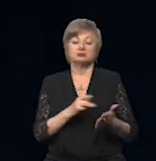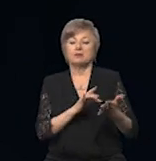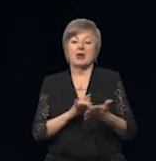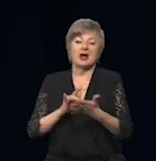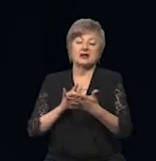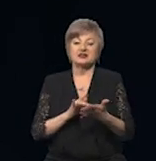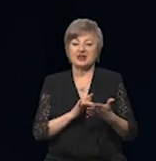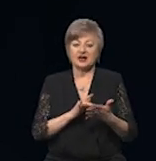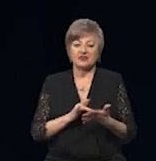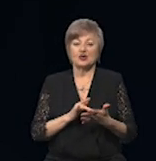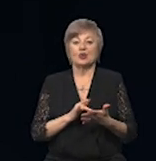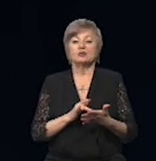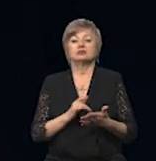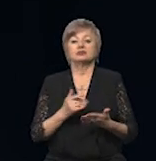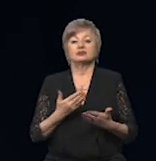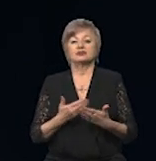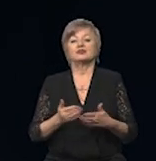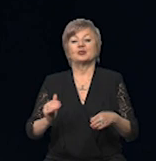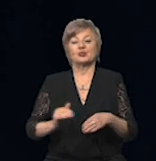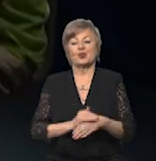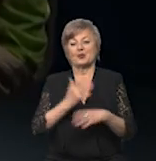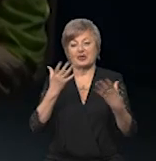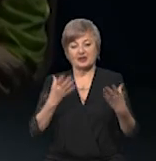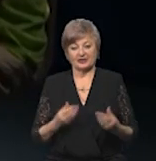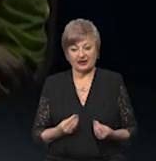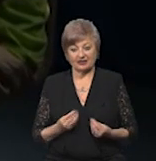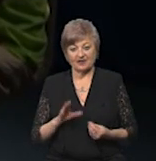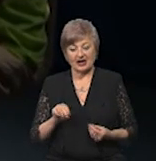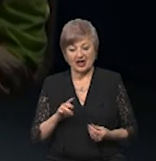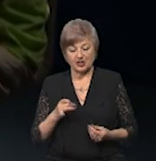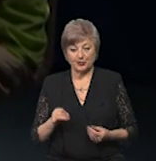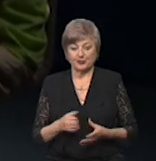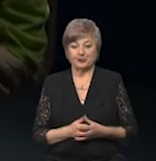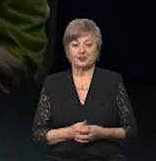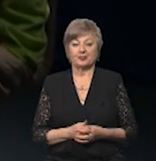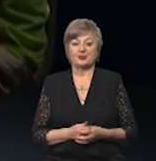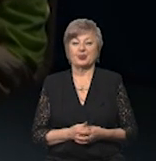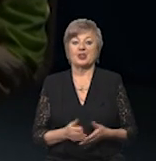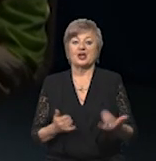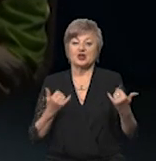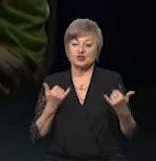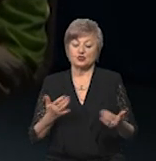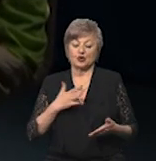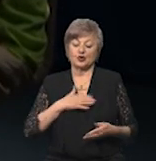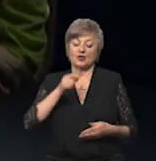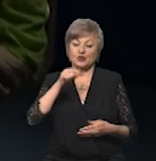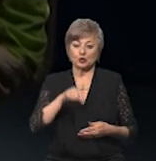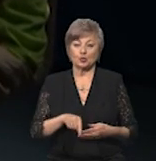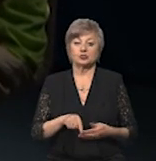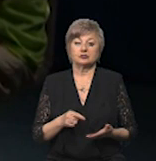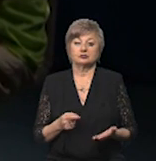мандрівника, зоолога. Добрий день, Валерію. Доброго дня. Сьогодні ви нашу студію просто